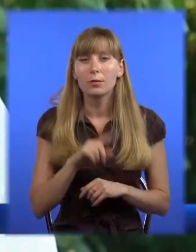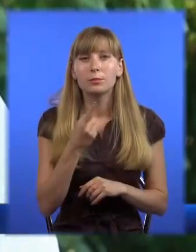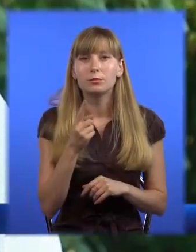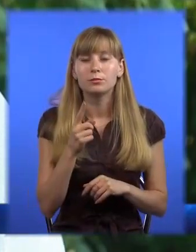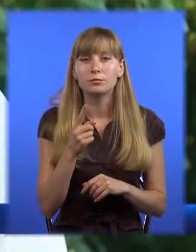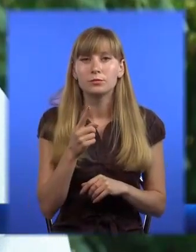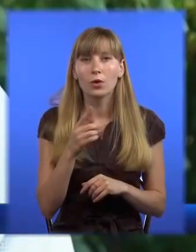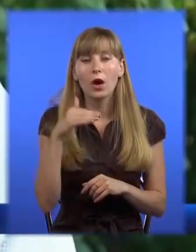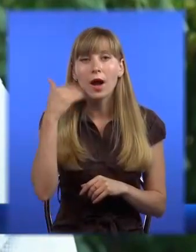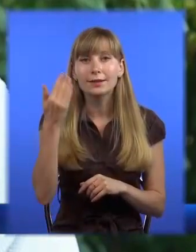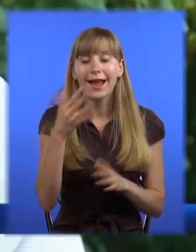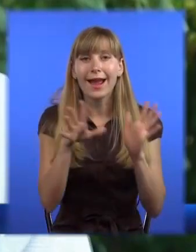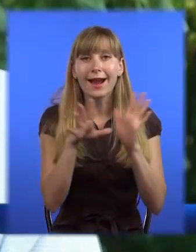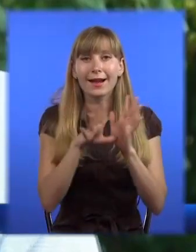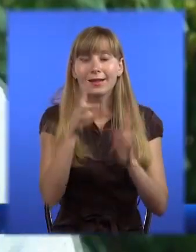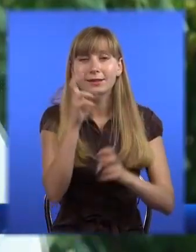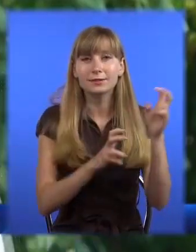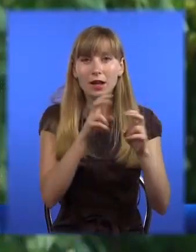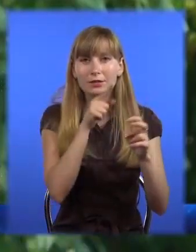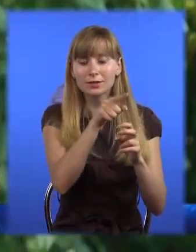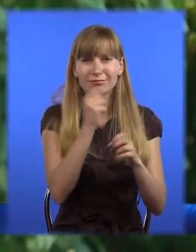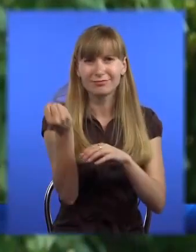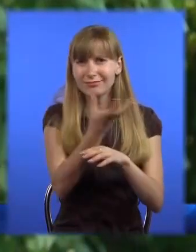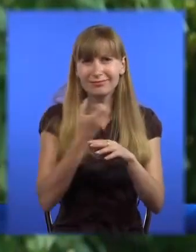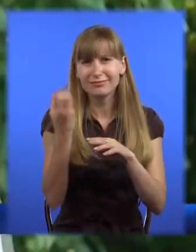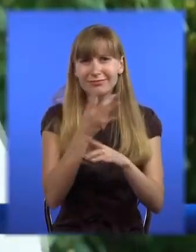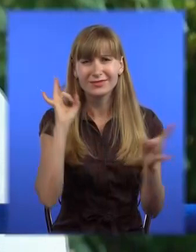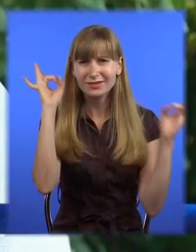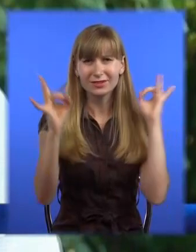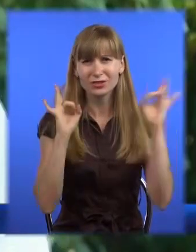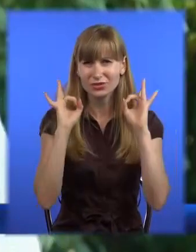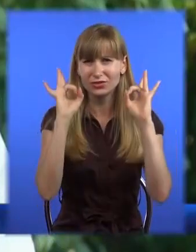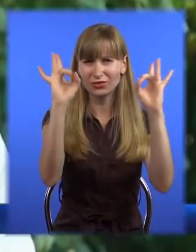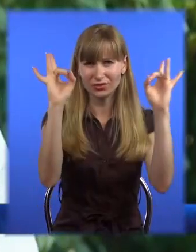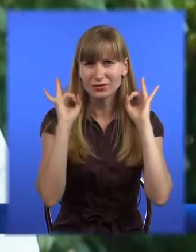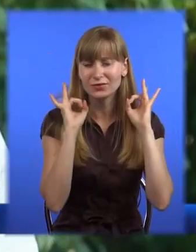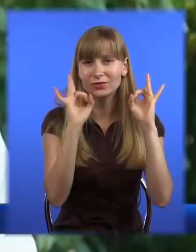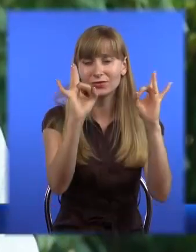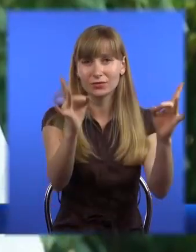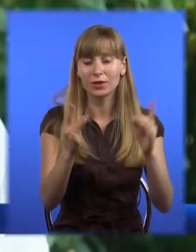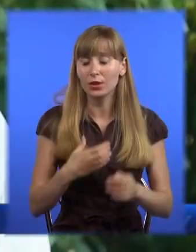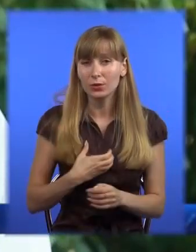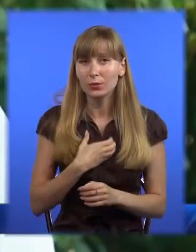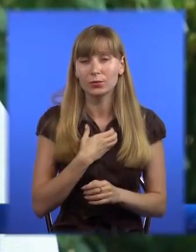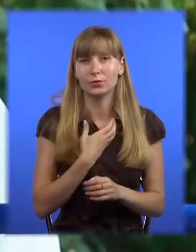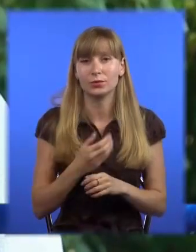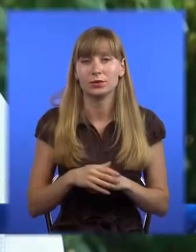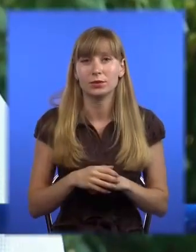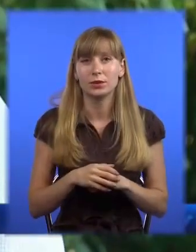коли сирена розпочинає вити через те, що